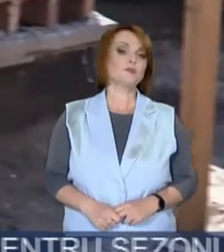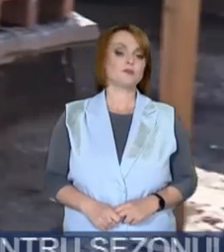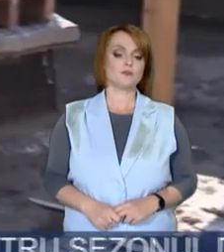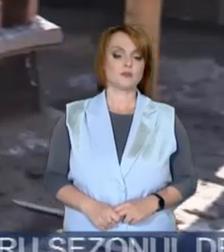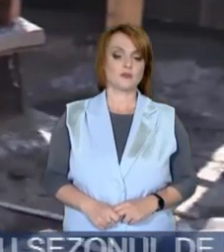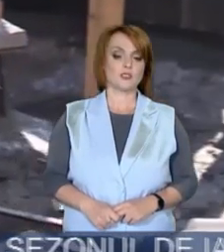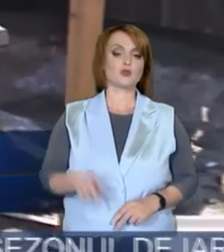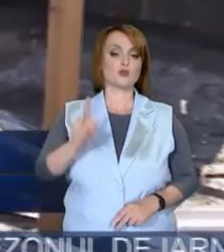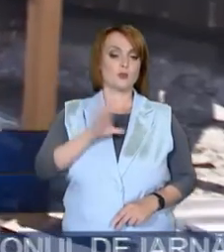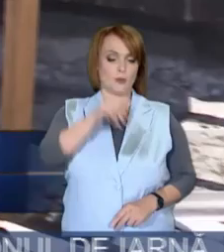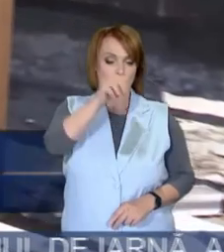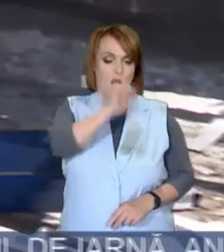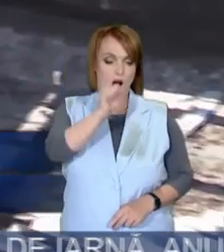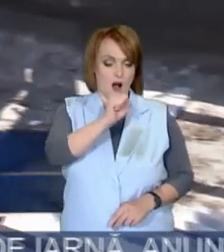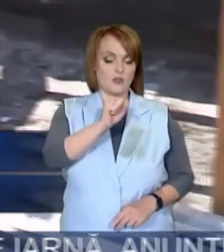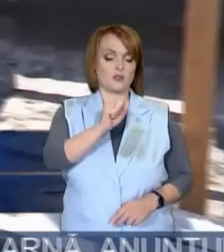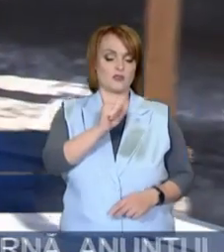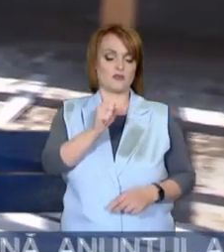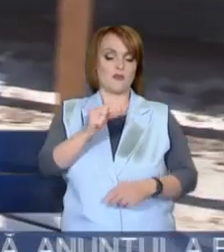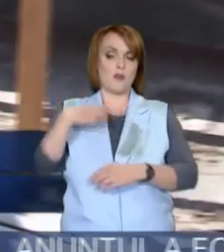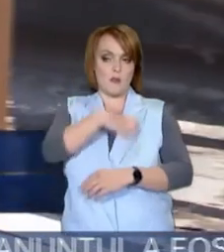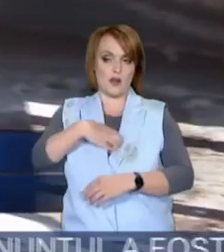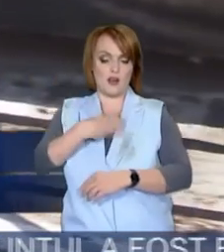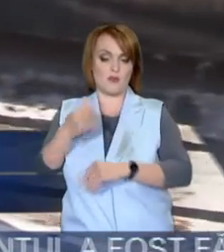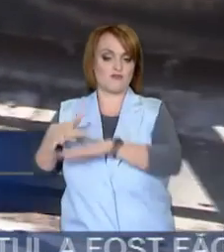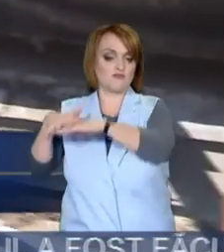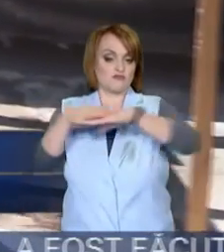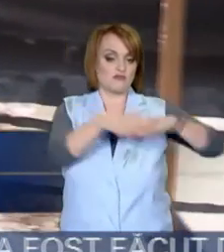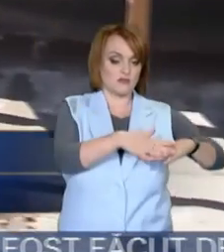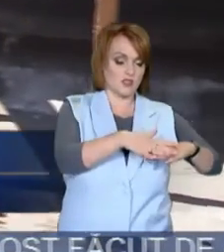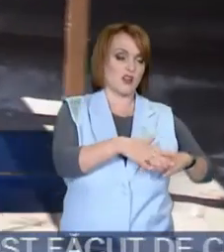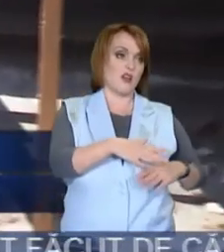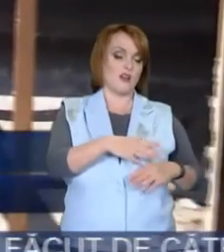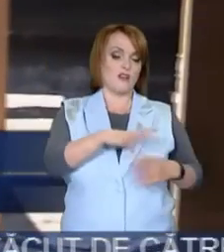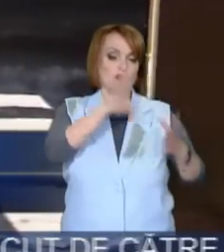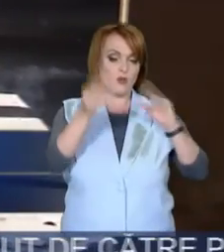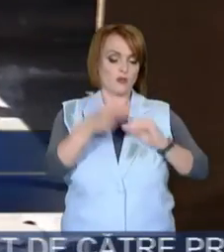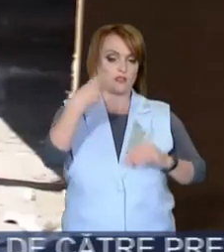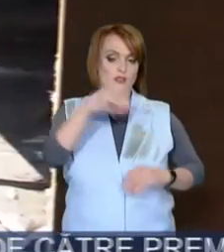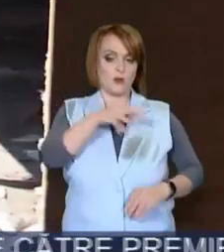consecințelor ploilor din luna august, din fondul de rezervă al municipiului Chișinău au fost alocate 20 de milioane de lei.